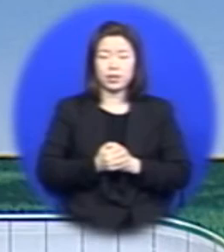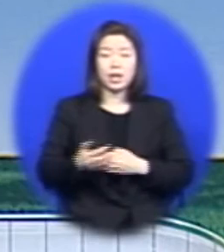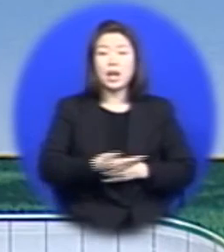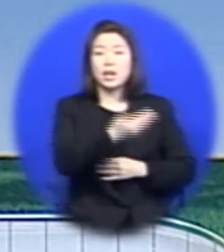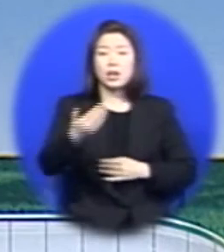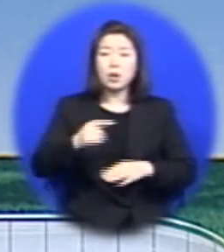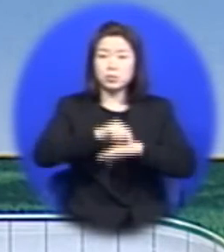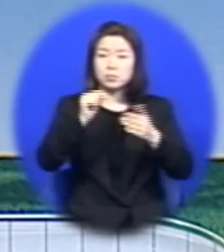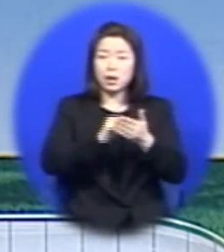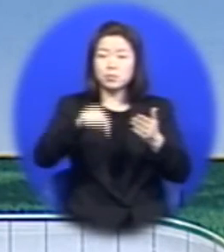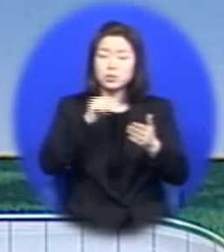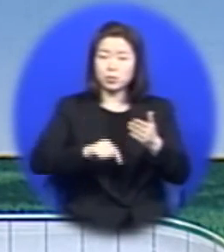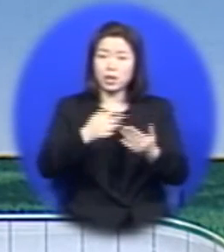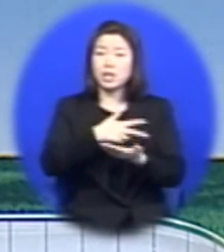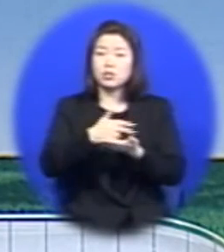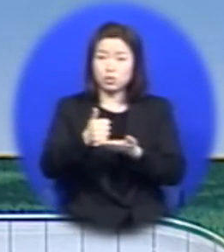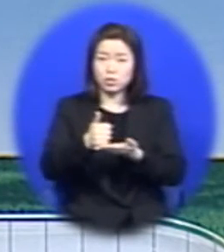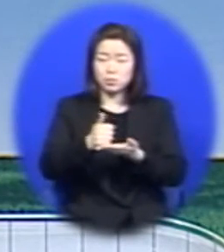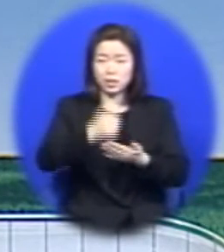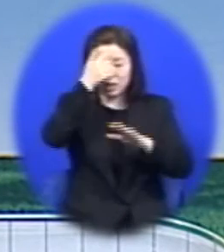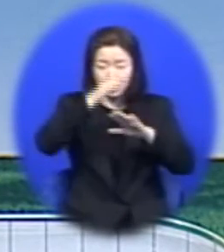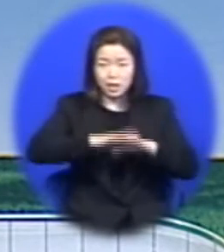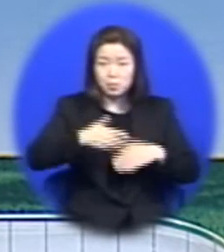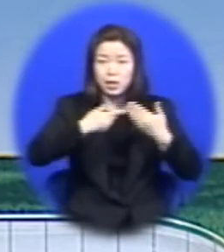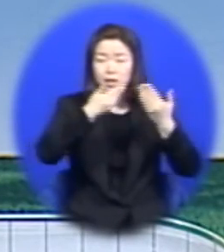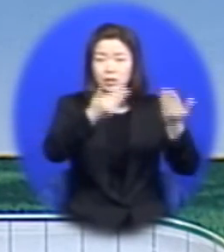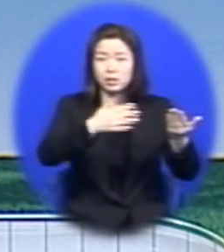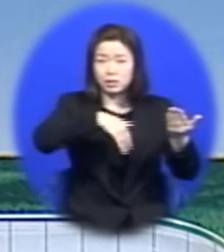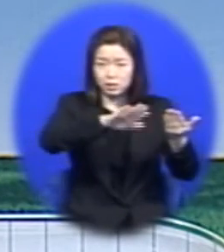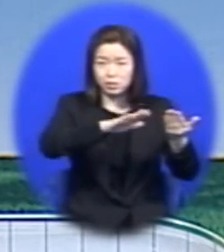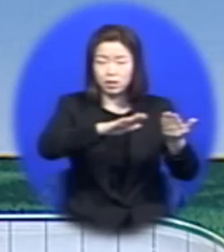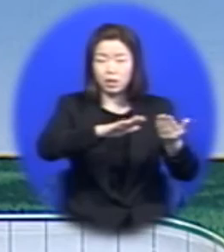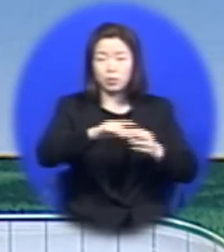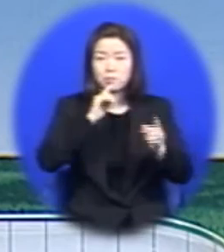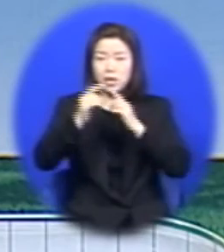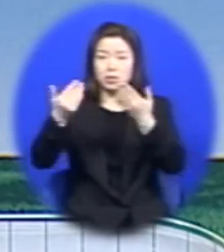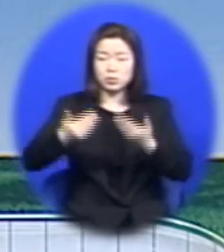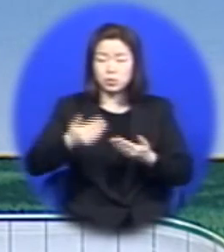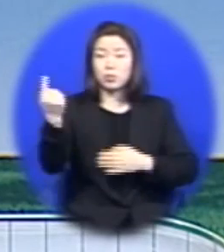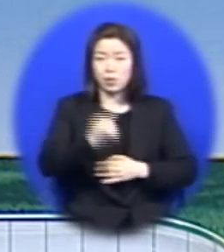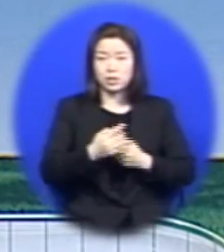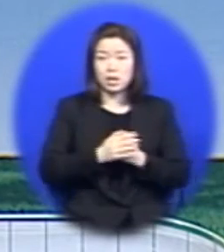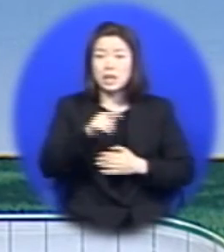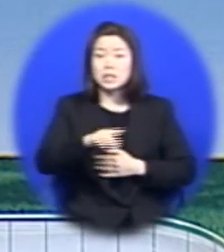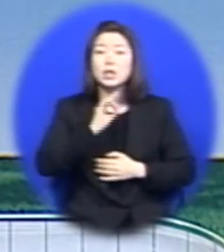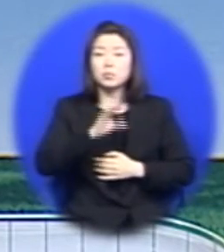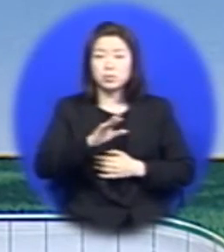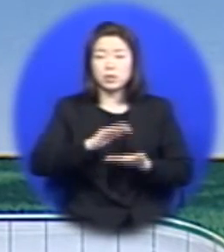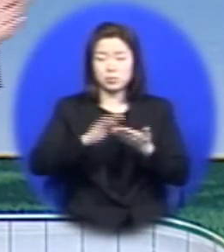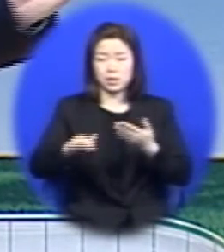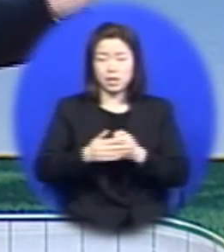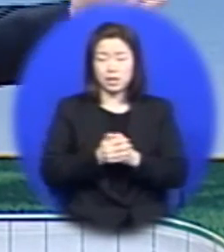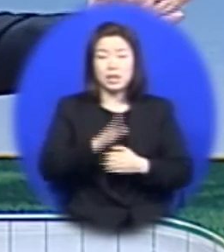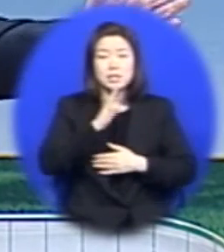여러분의 심령에 주님이 예배 드리러 가라고 해서 오신 거잖아요. 그것밖에 없잖아요.